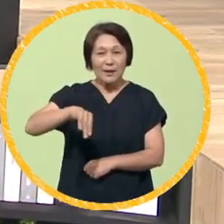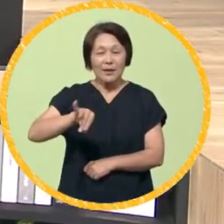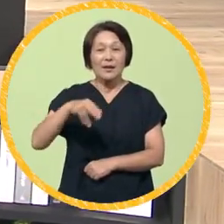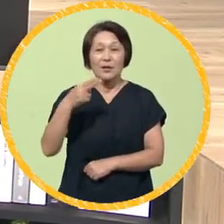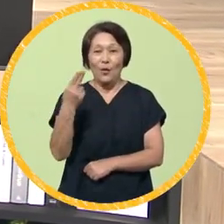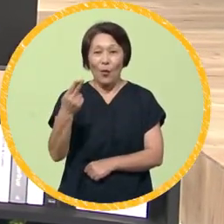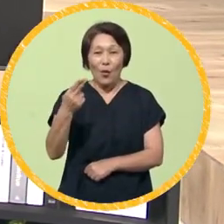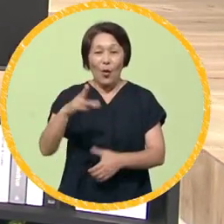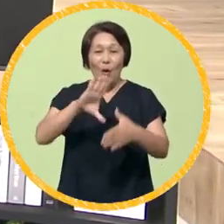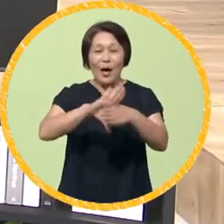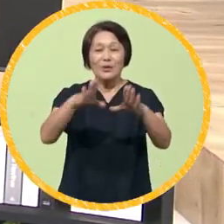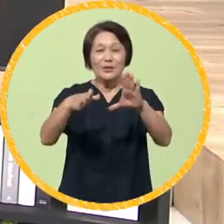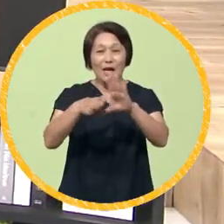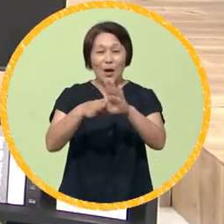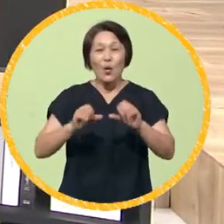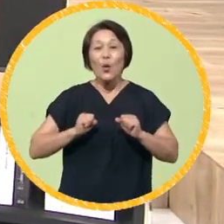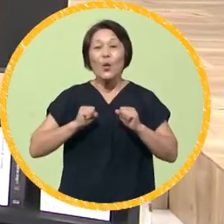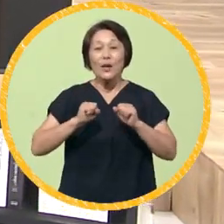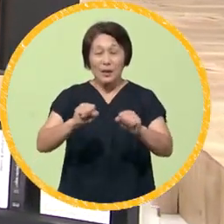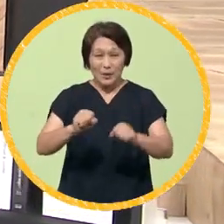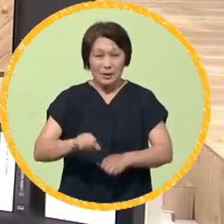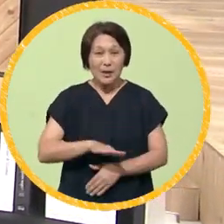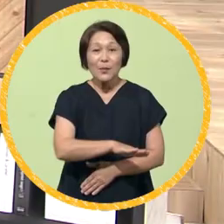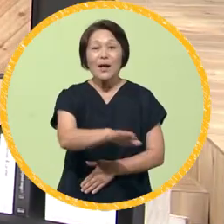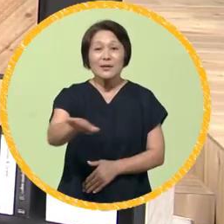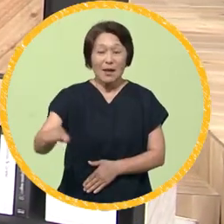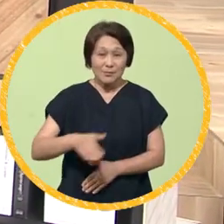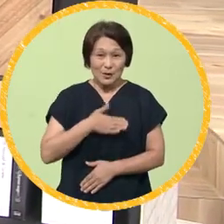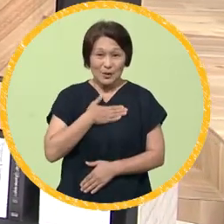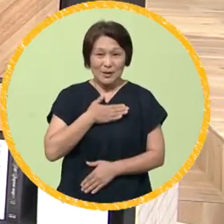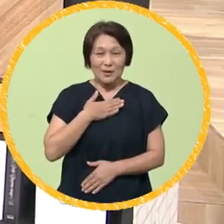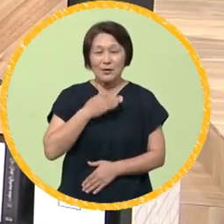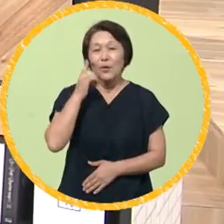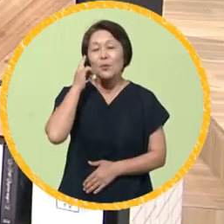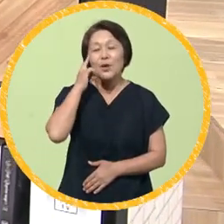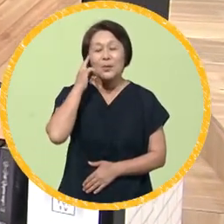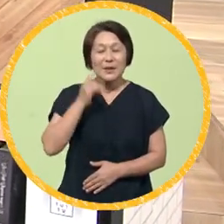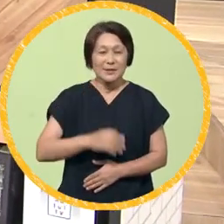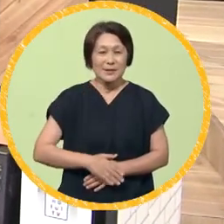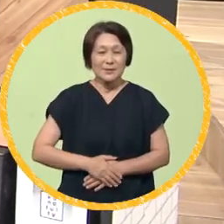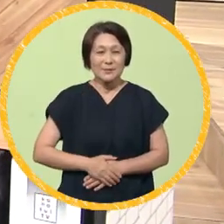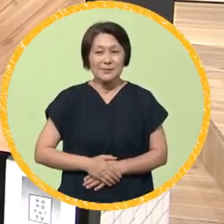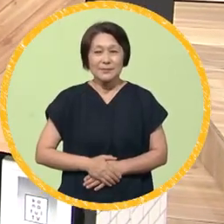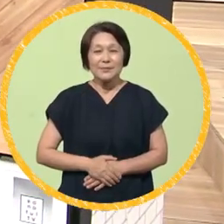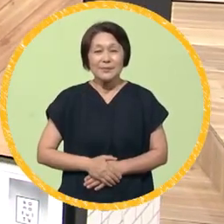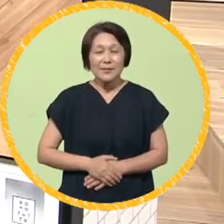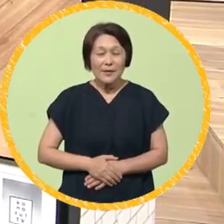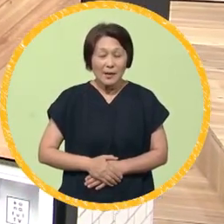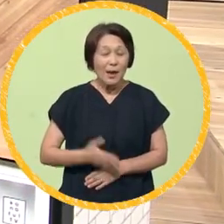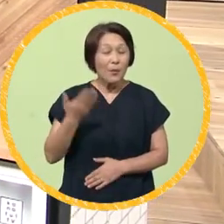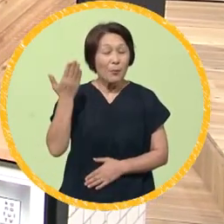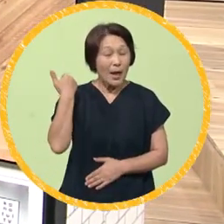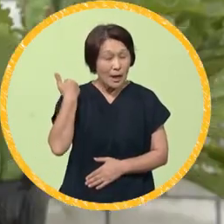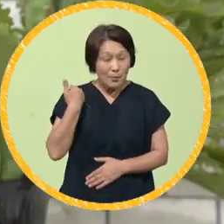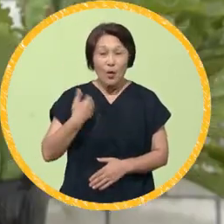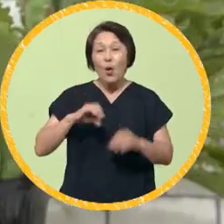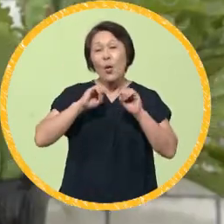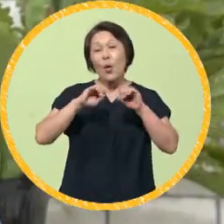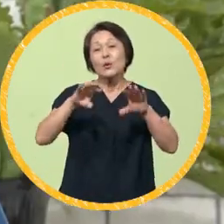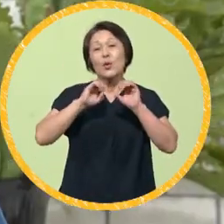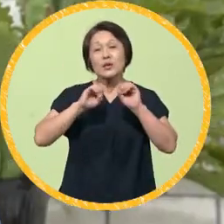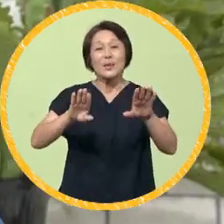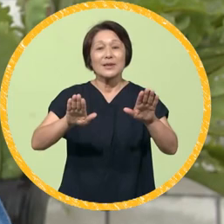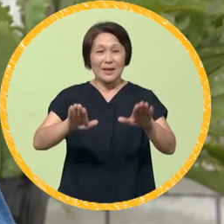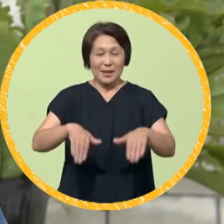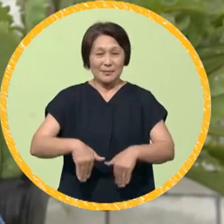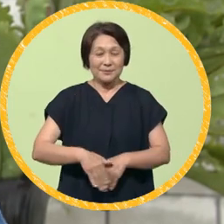グカルをね推進しているということは、まあ、皆さん知ってはいることと思うんですよね。この番組でもね、なんかね、はい、やっていますが、 先週もねバイト賞を紹介